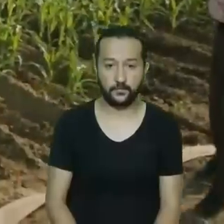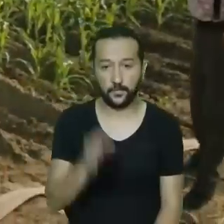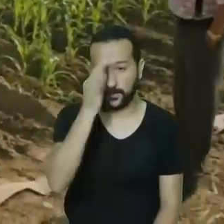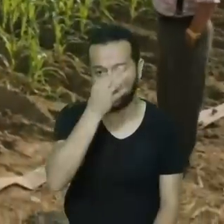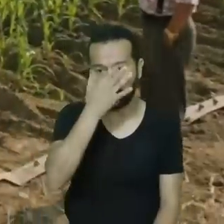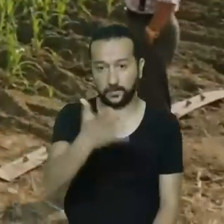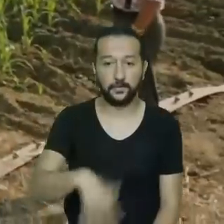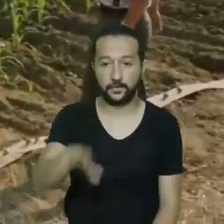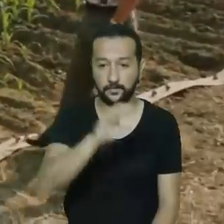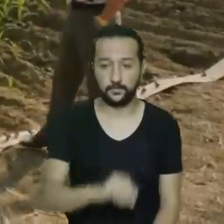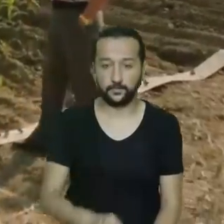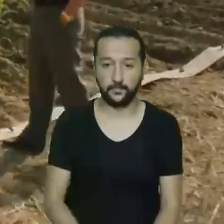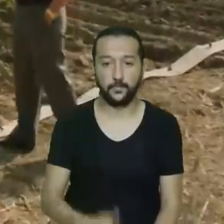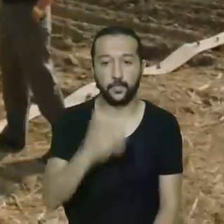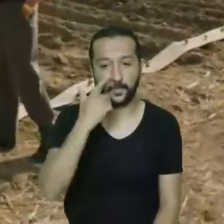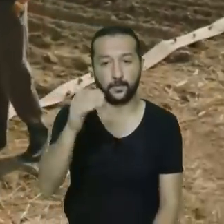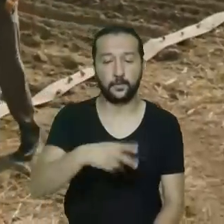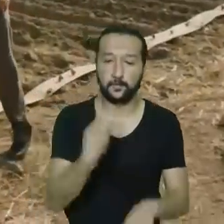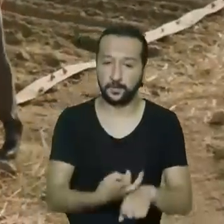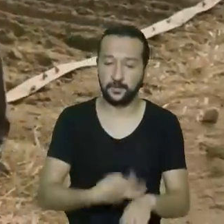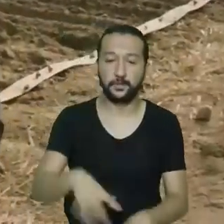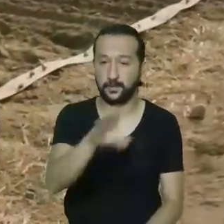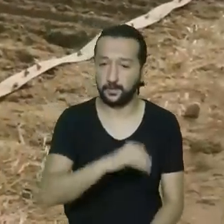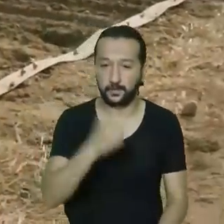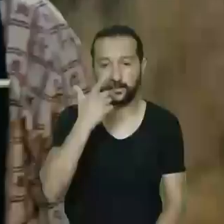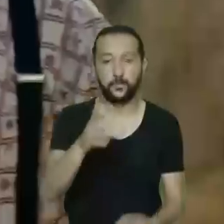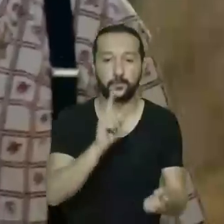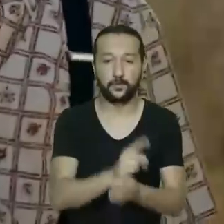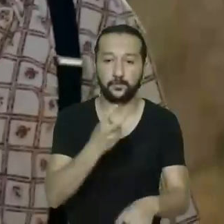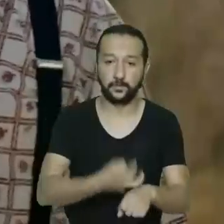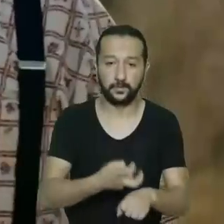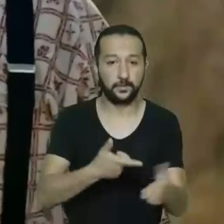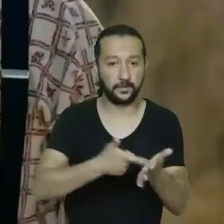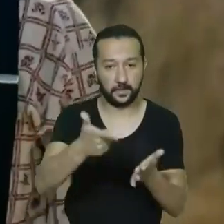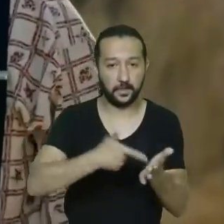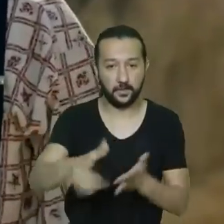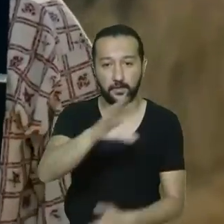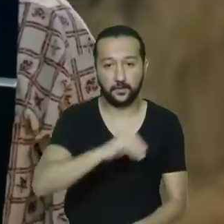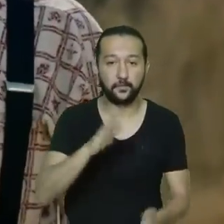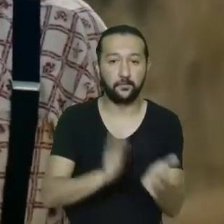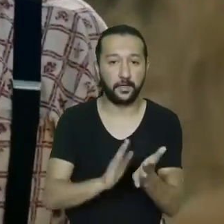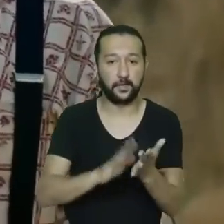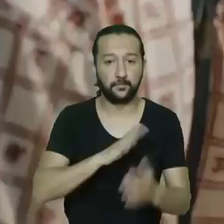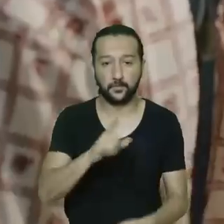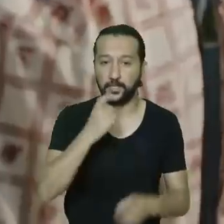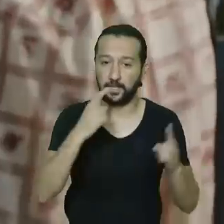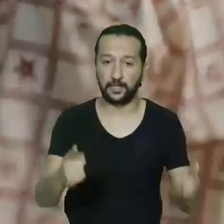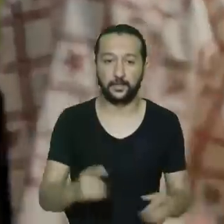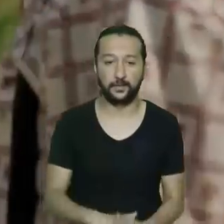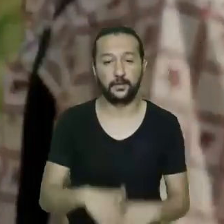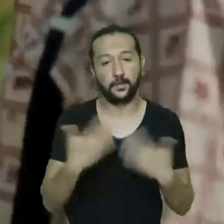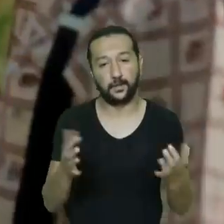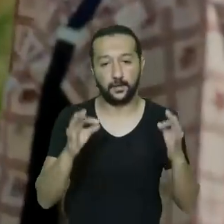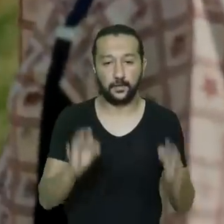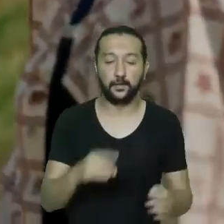Kolay gelsin. Maşallah hoş bulduk maşallah. Tarlalar da çok bereketliymiş bu sene. E